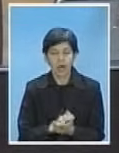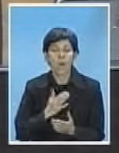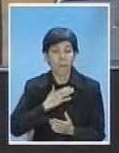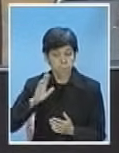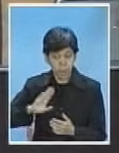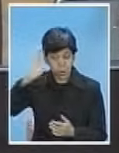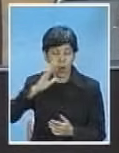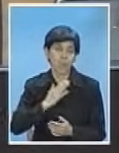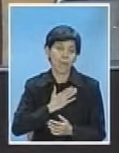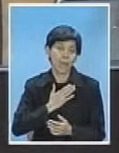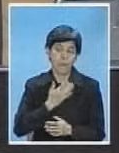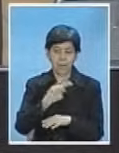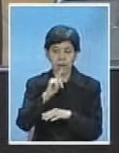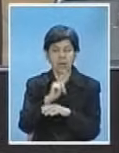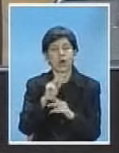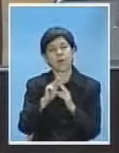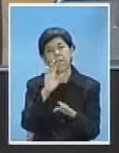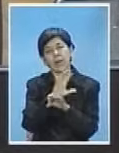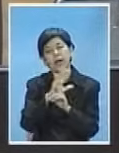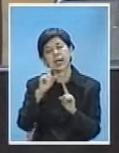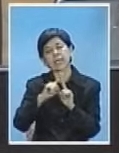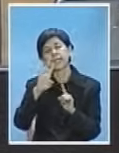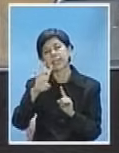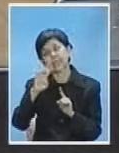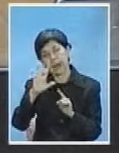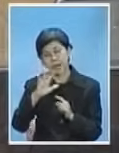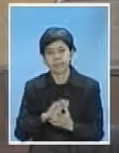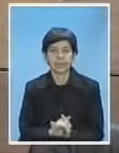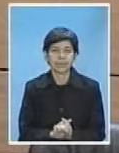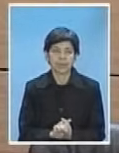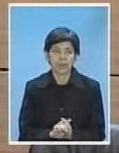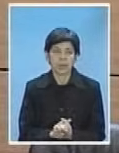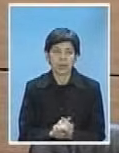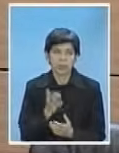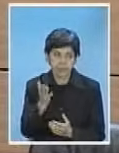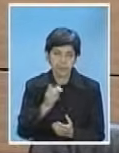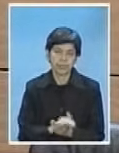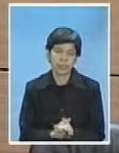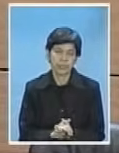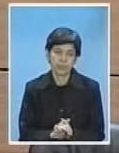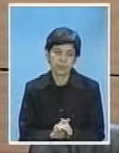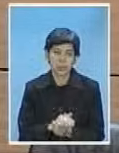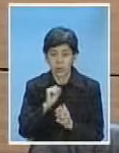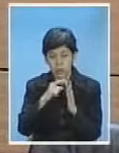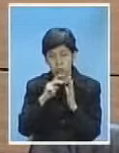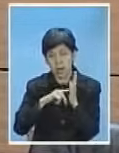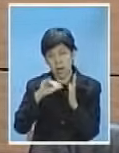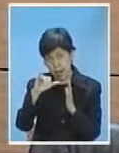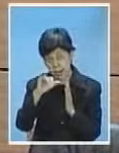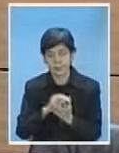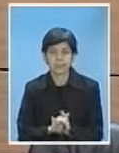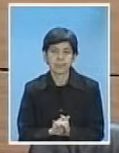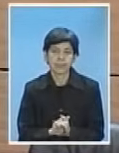งท่านประธานตามข้อบังคับข้อ45เมื่อสักครู่ท่านสุนัยจุลพงศ